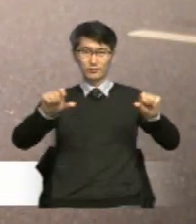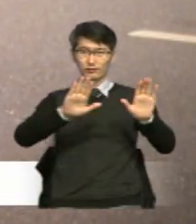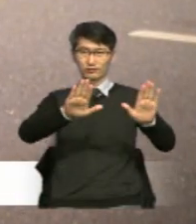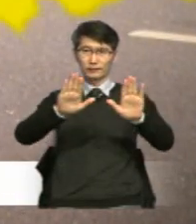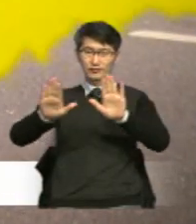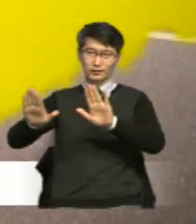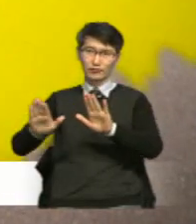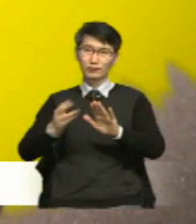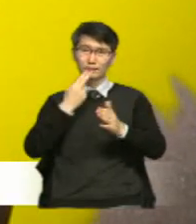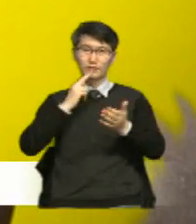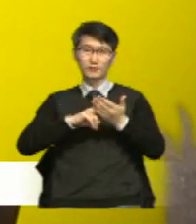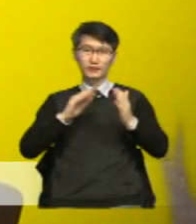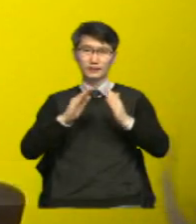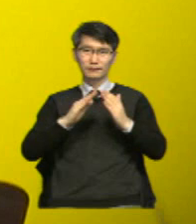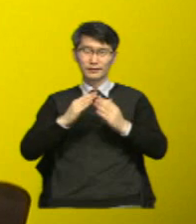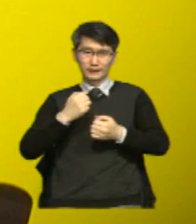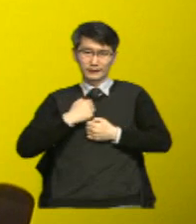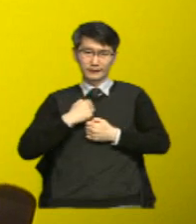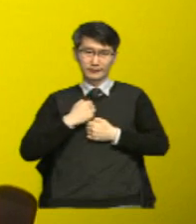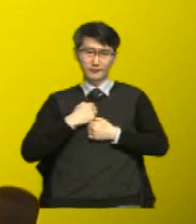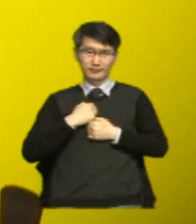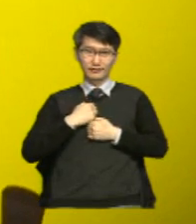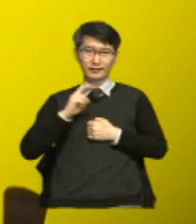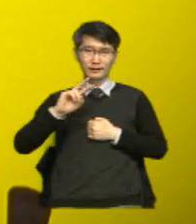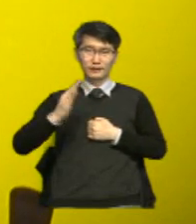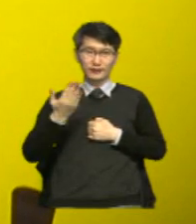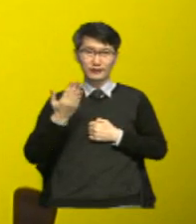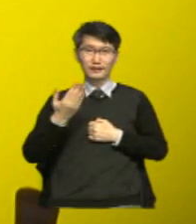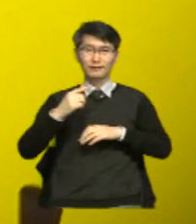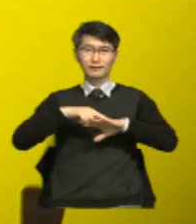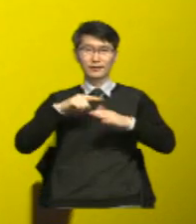망원동 우체국을 끝까지 지켜내겠다는